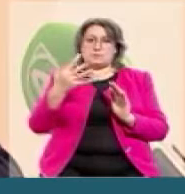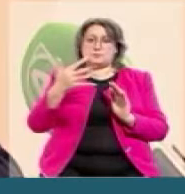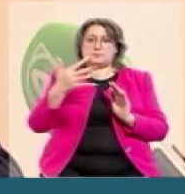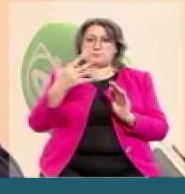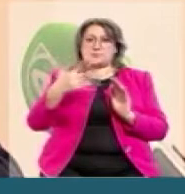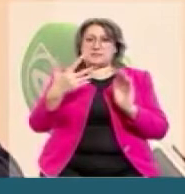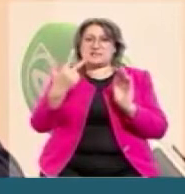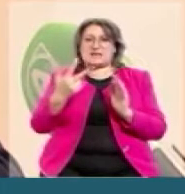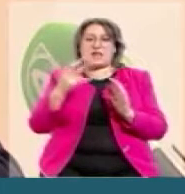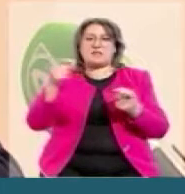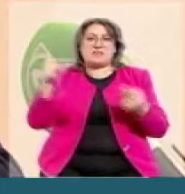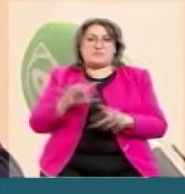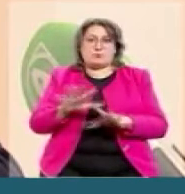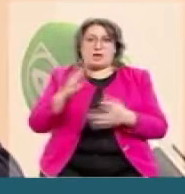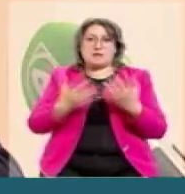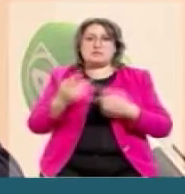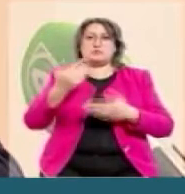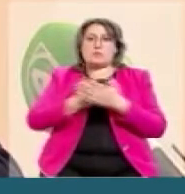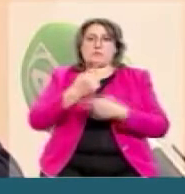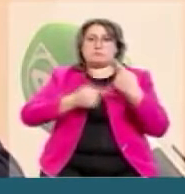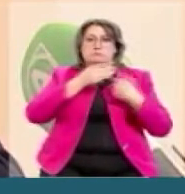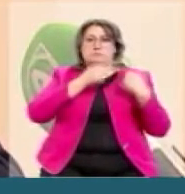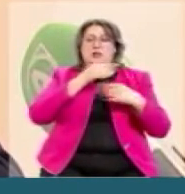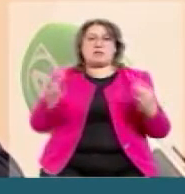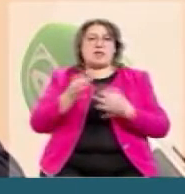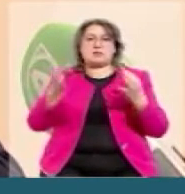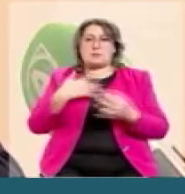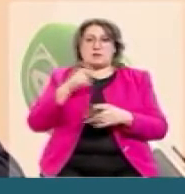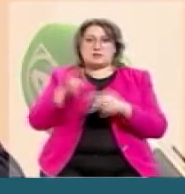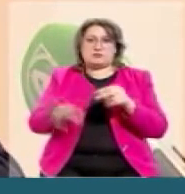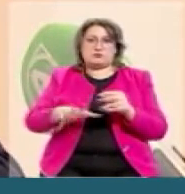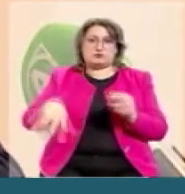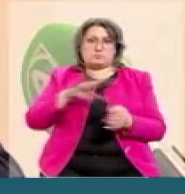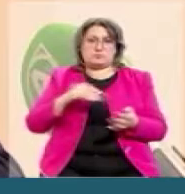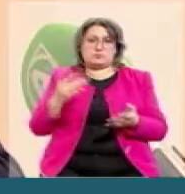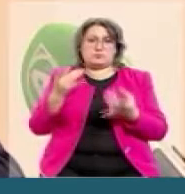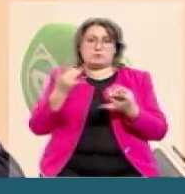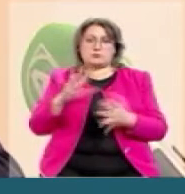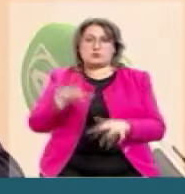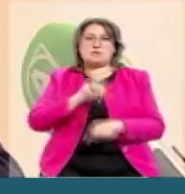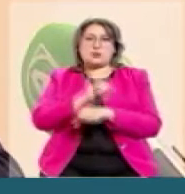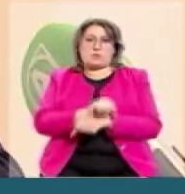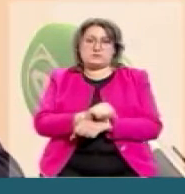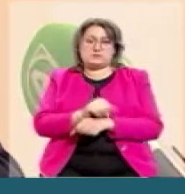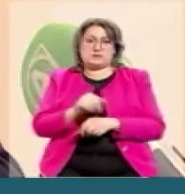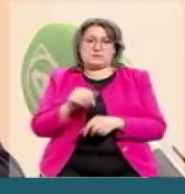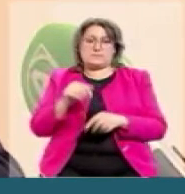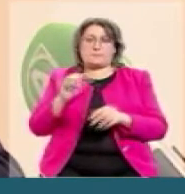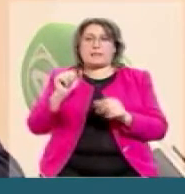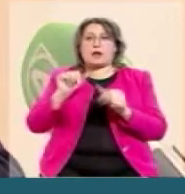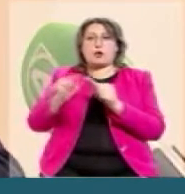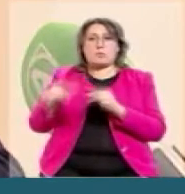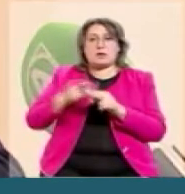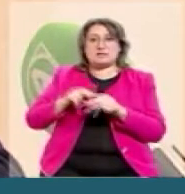в негодность пришли. Если мы будем возвращаться, мы никогда не завершим по городу. Мы просто темп остановим. А кроме этих